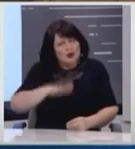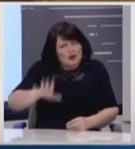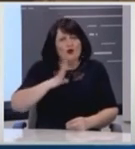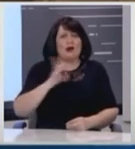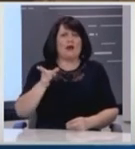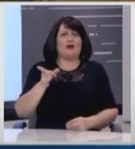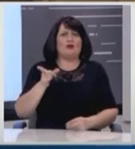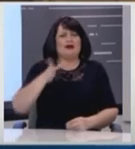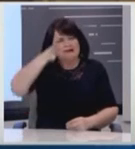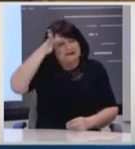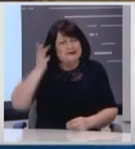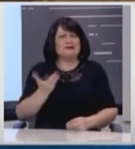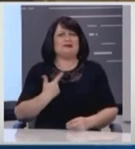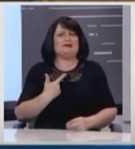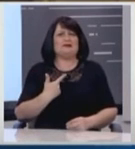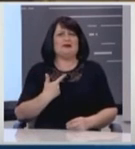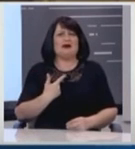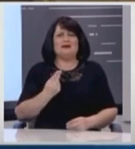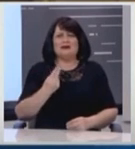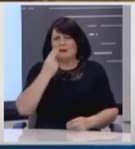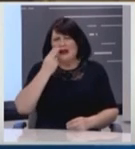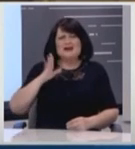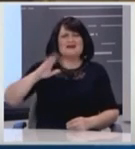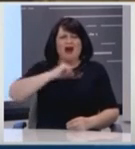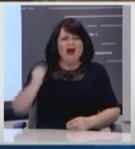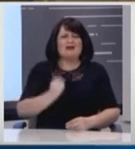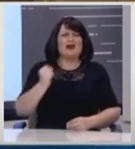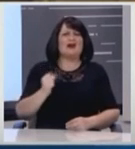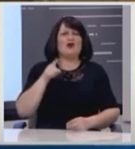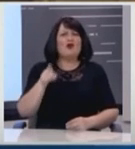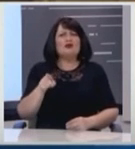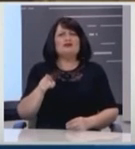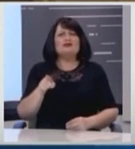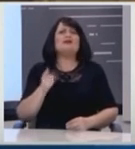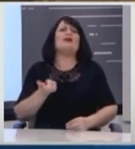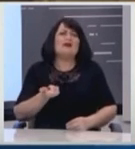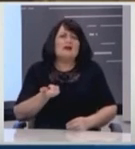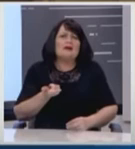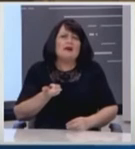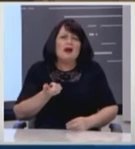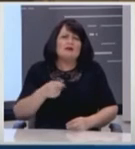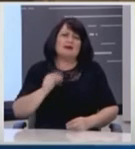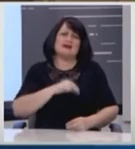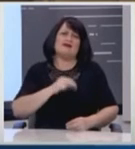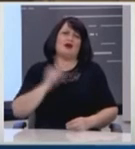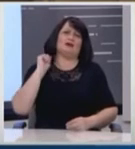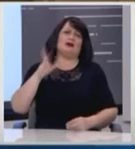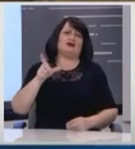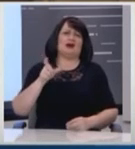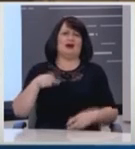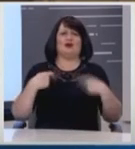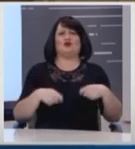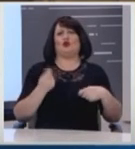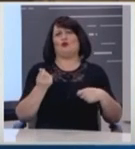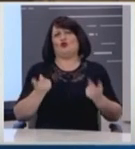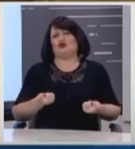που ματώνει κάτω από ένα αυταρχικό καθεστώς και χύνει το αίμα του για τα συμφέροντα και αυτός της τουρκικής